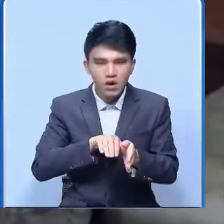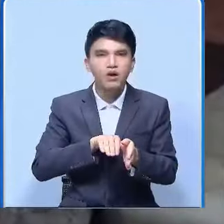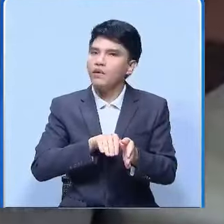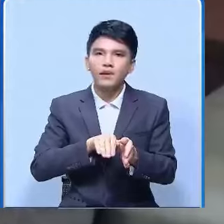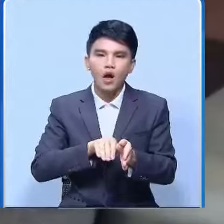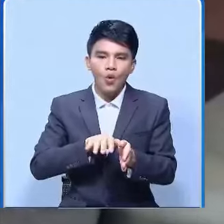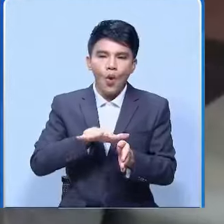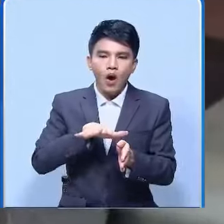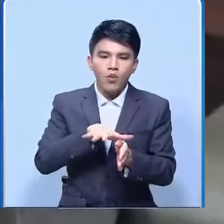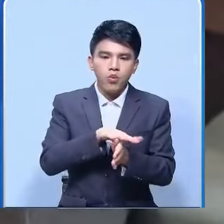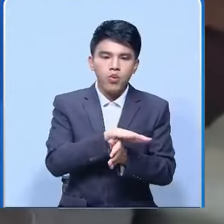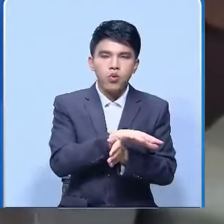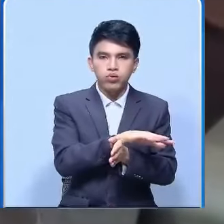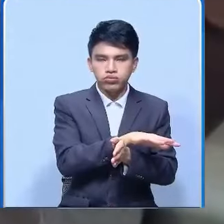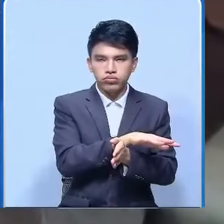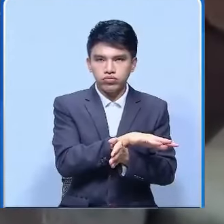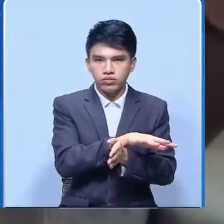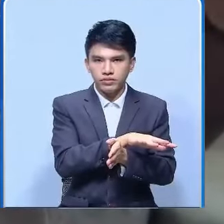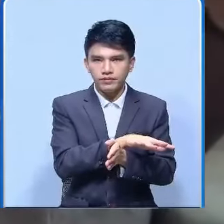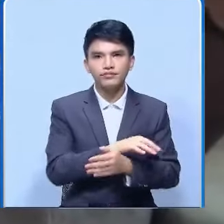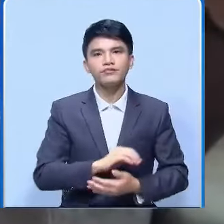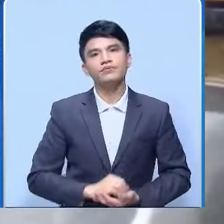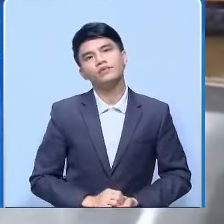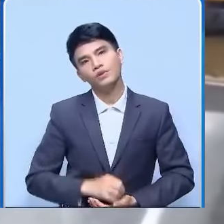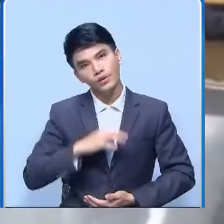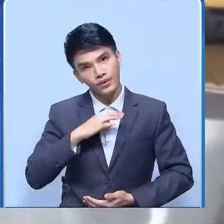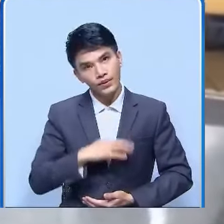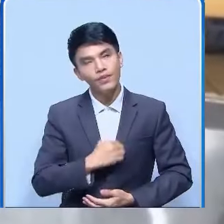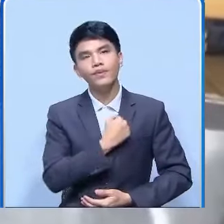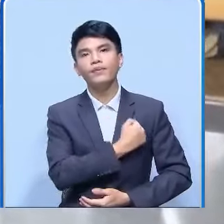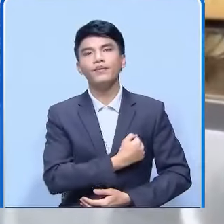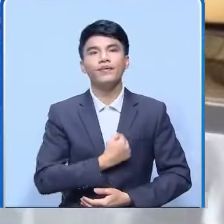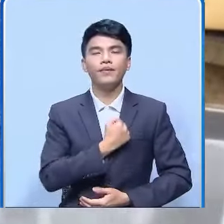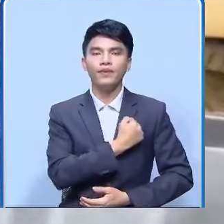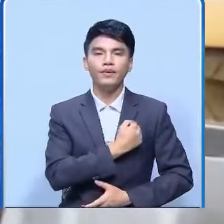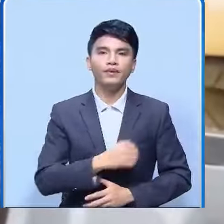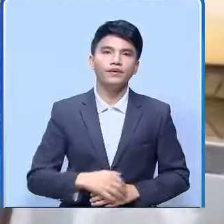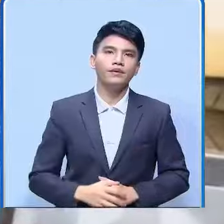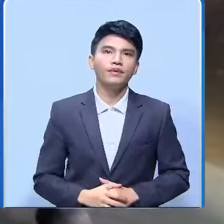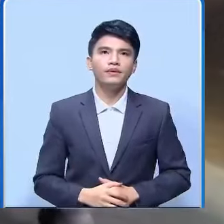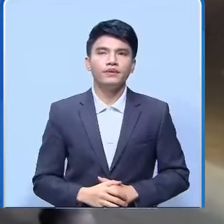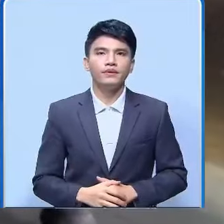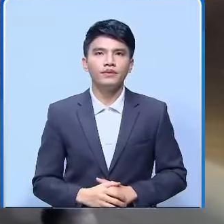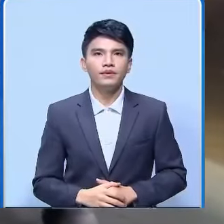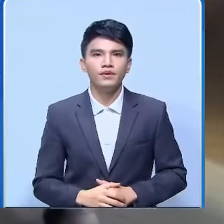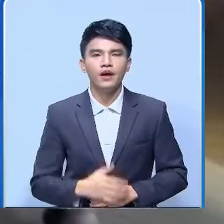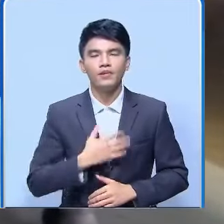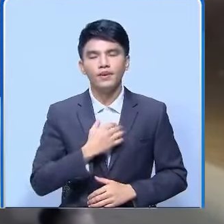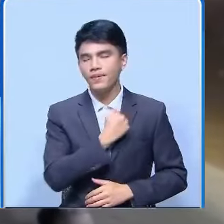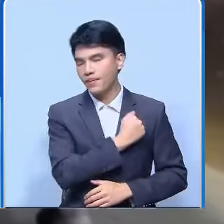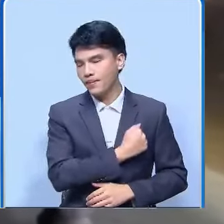ฐก็ไม่ช่วยเหลือทำให้คุณวีระรู้สึกท้อกับเหตุการณ์ที่เกิดขึ้นครับ เนื้อแห่โทเตเล